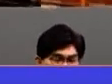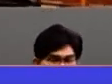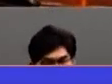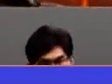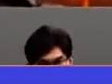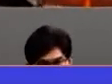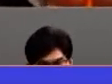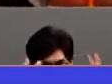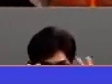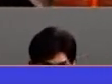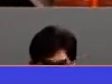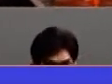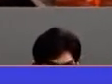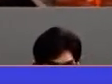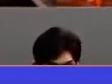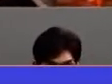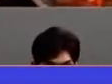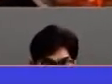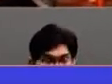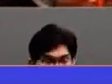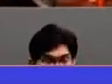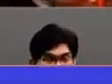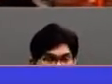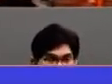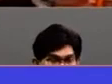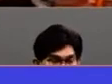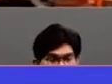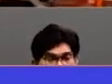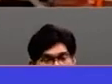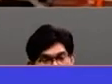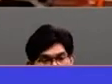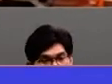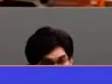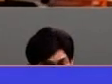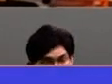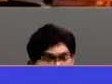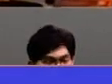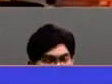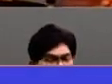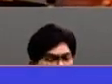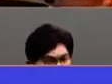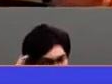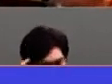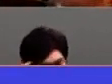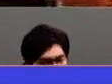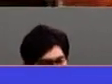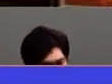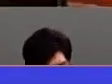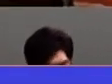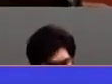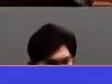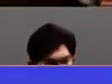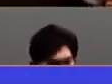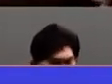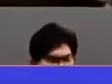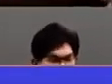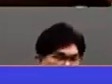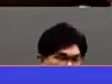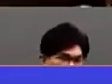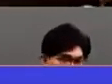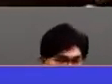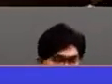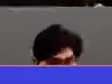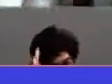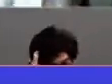17,000ล้านบาทนะคะนะในการดำเนินการผ่านหน่วยงานภาครัฐอีกจำนวน100